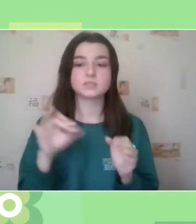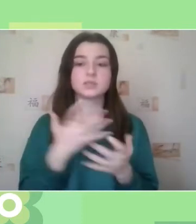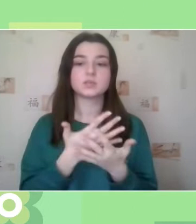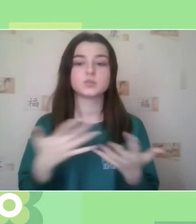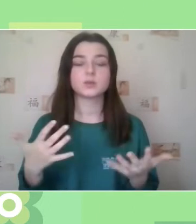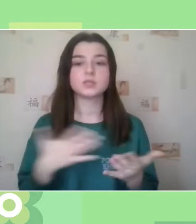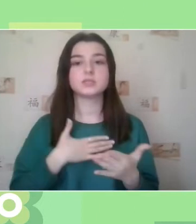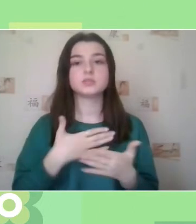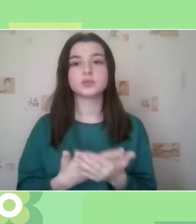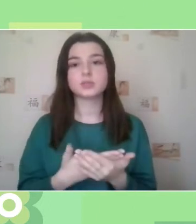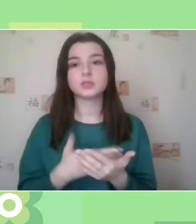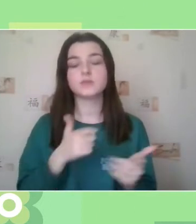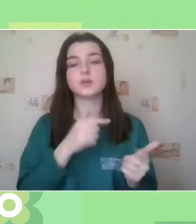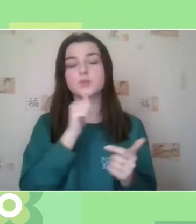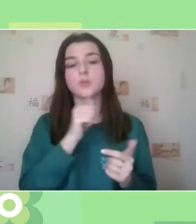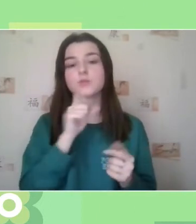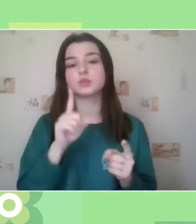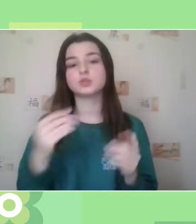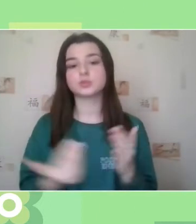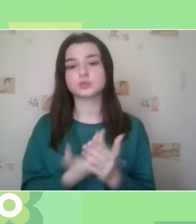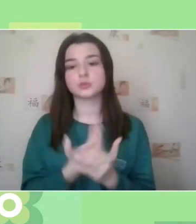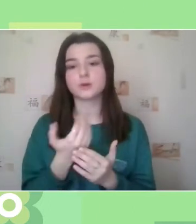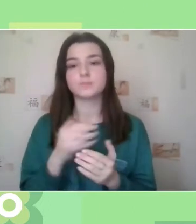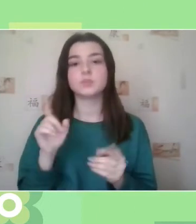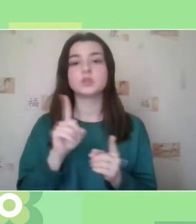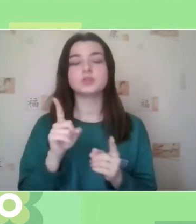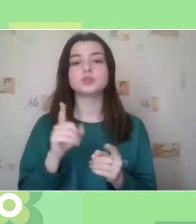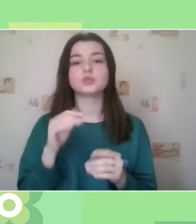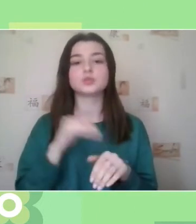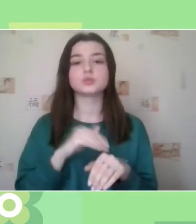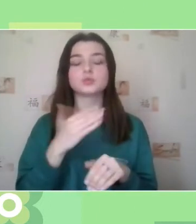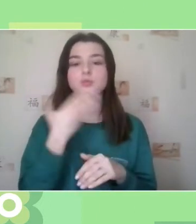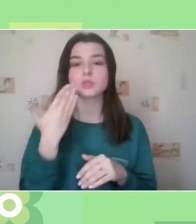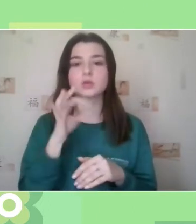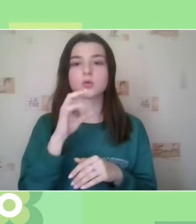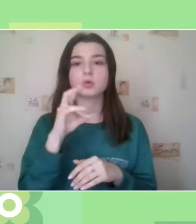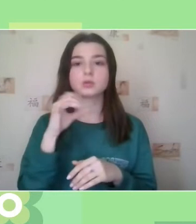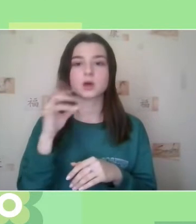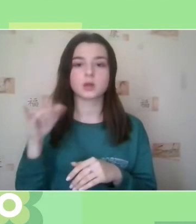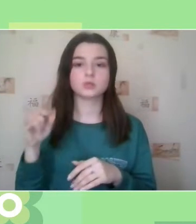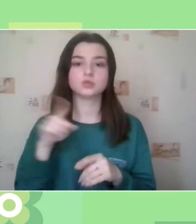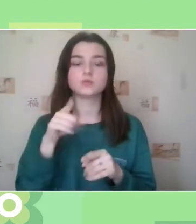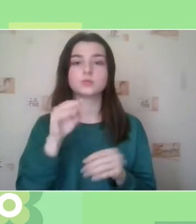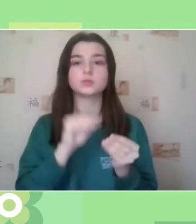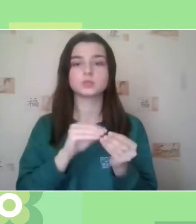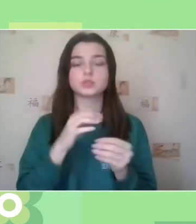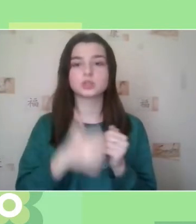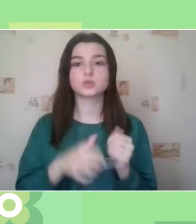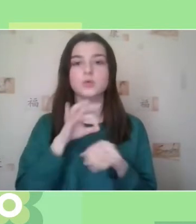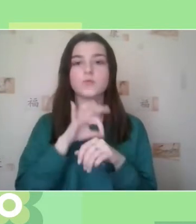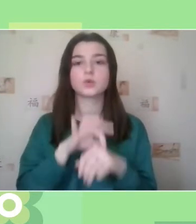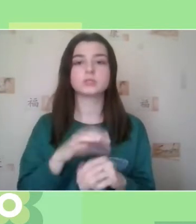які готові пробувати щось нове і так далі. Ну і останнє те, що стосується онлайну, те, про що я часто проводжу тренінги і